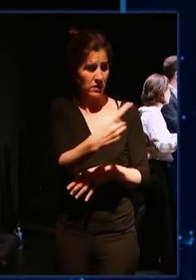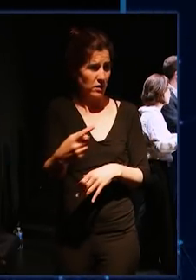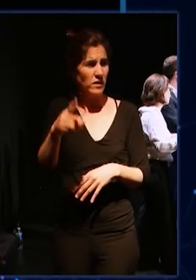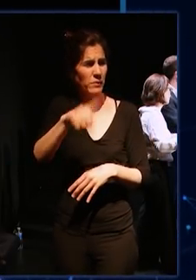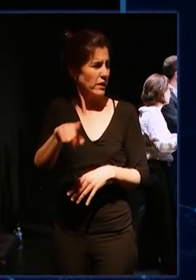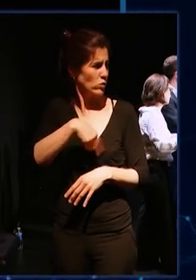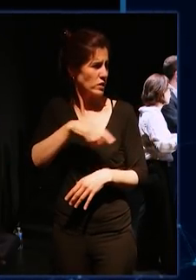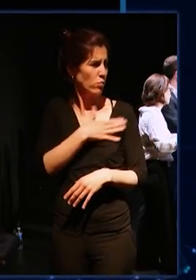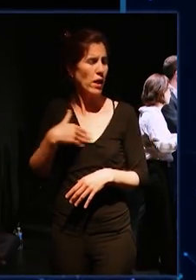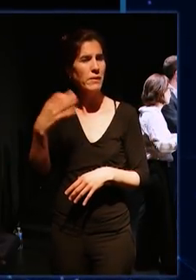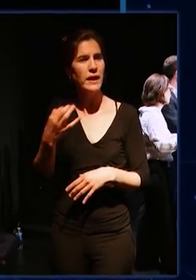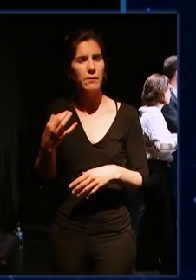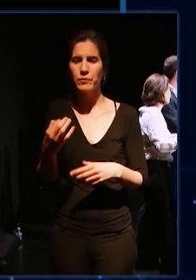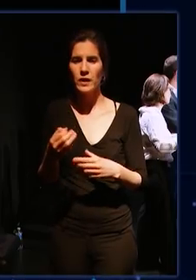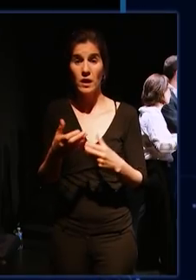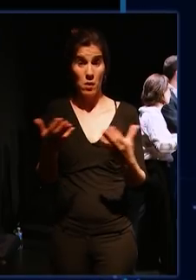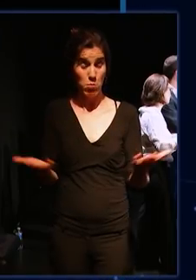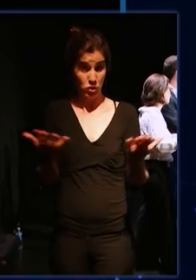és